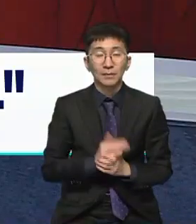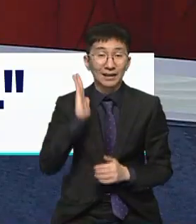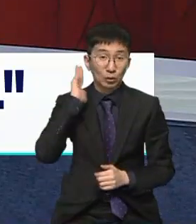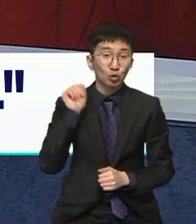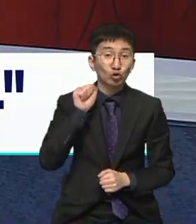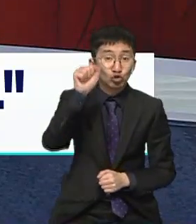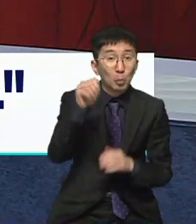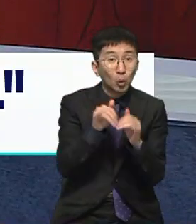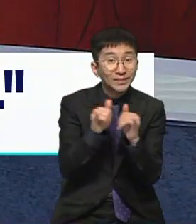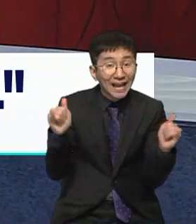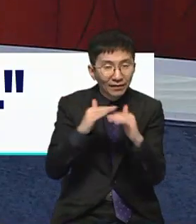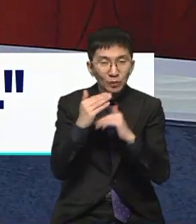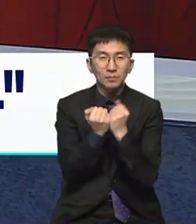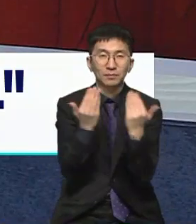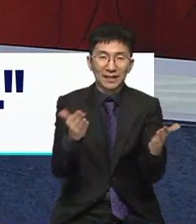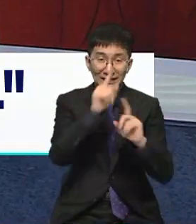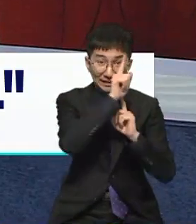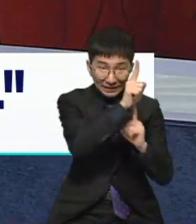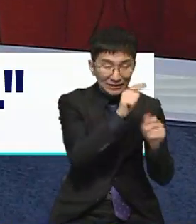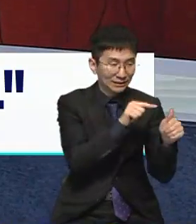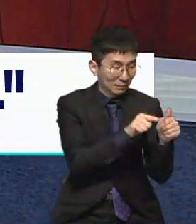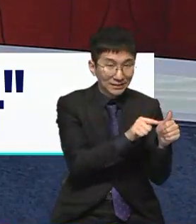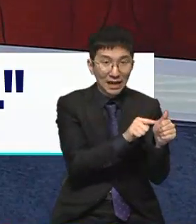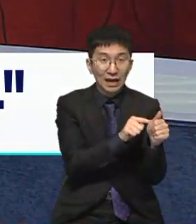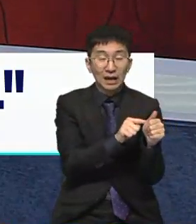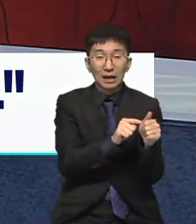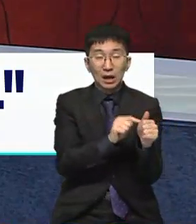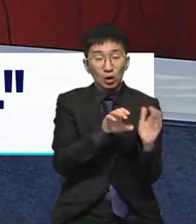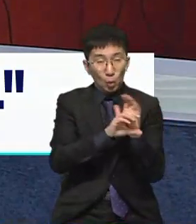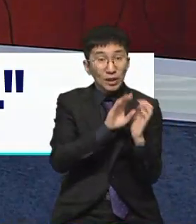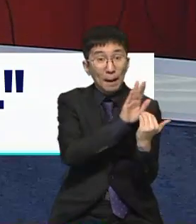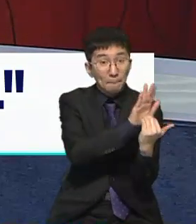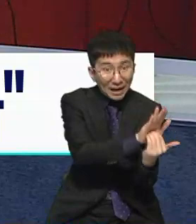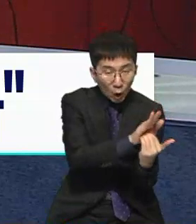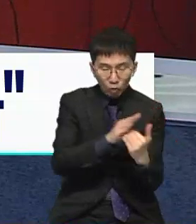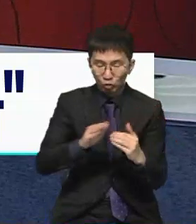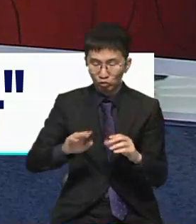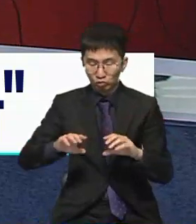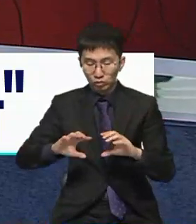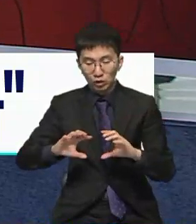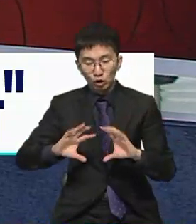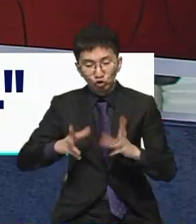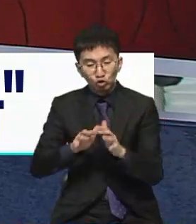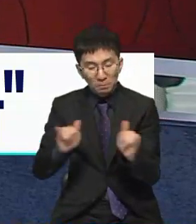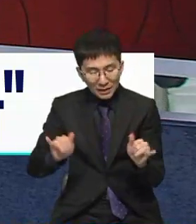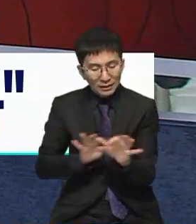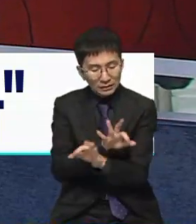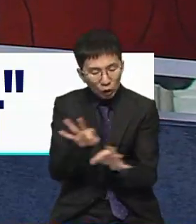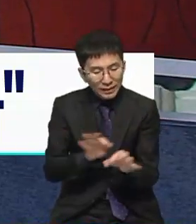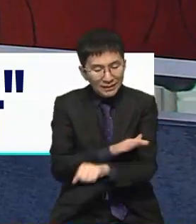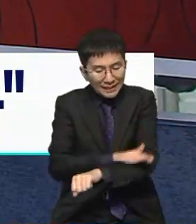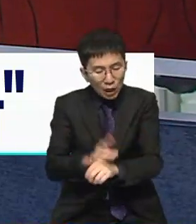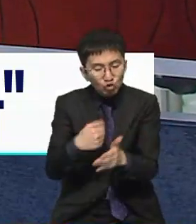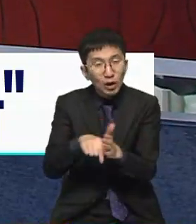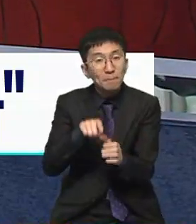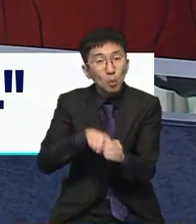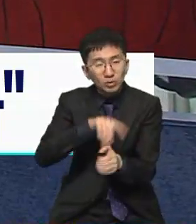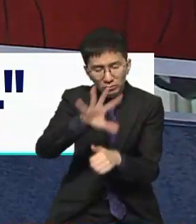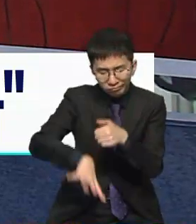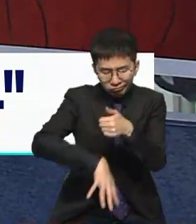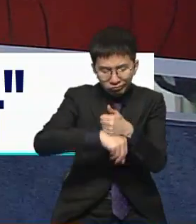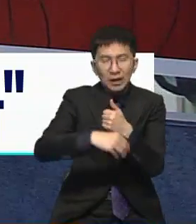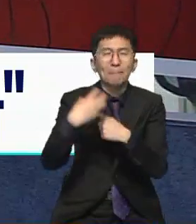다음은 대선 후보 소식입니다. 민주당 이재명 후보가 방역과 민생을 동시에 잡는 위기 극복의 총사령관이